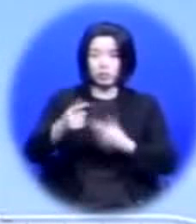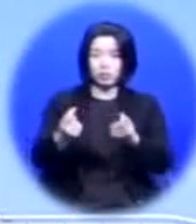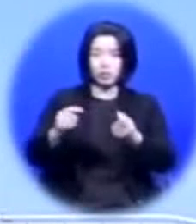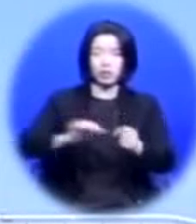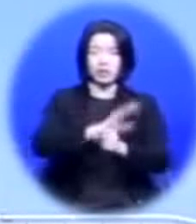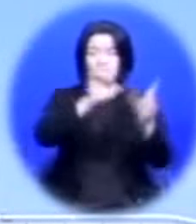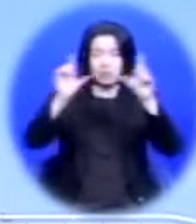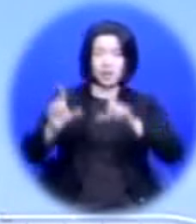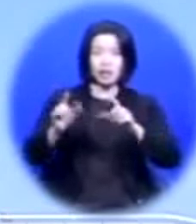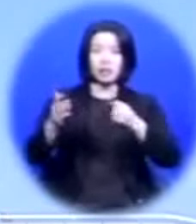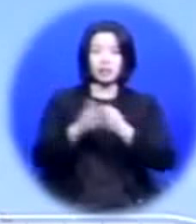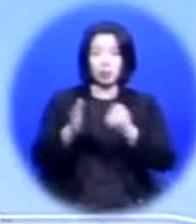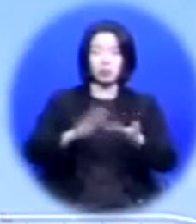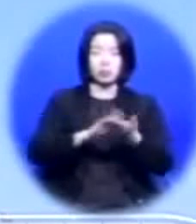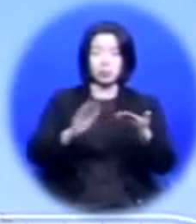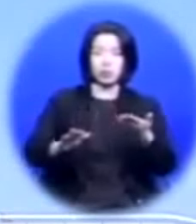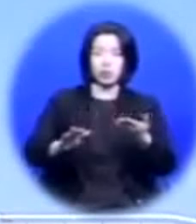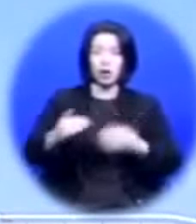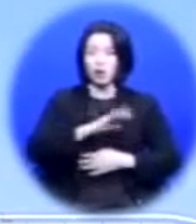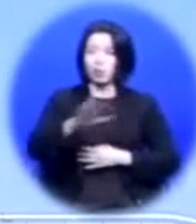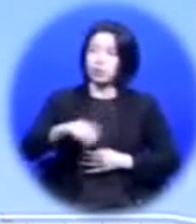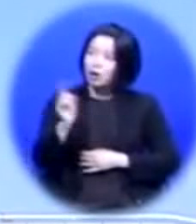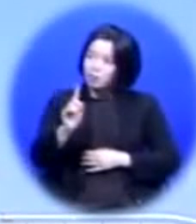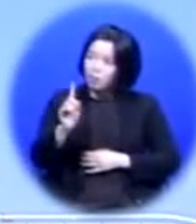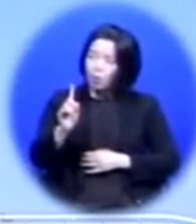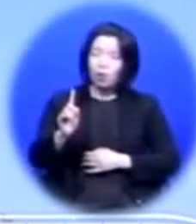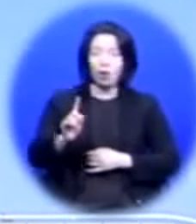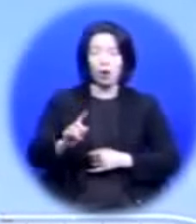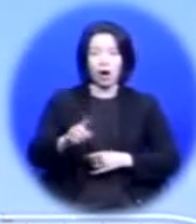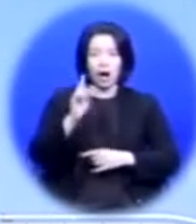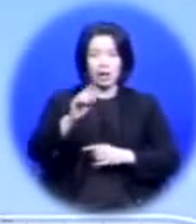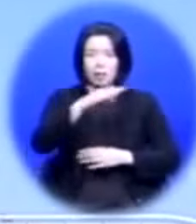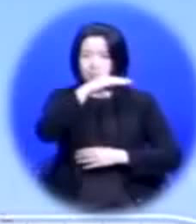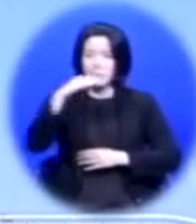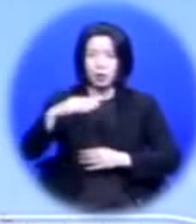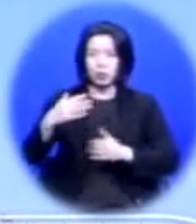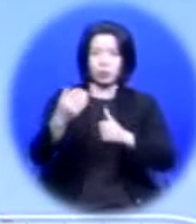사니까 그러니 우리가 뭐 하나를 바로잡지 못하는